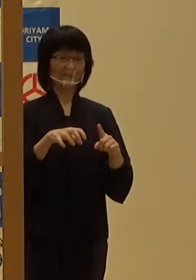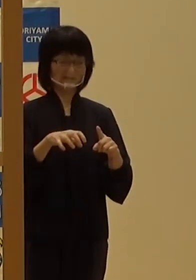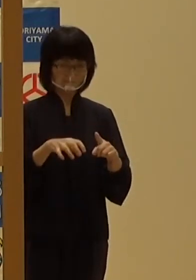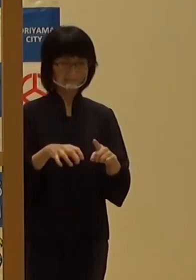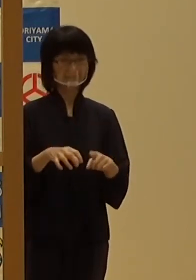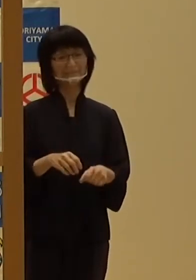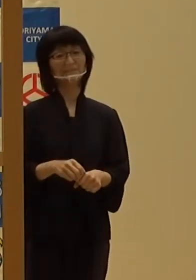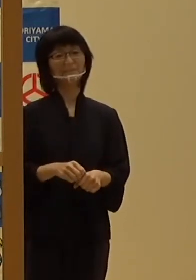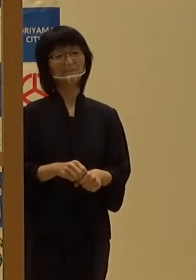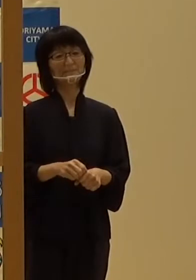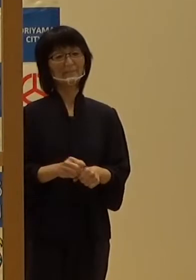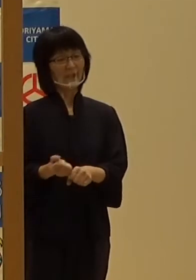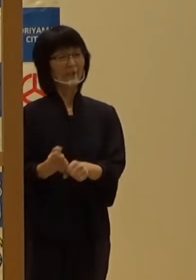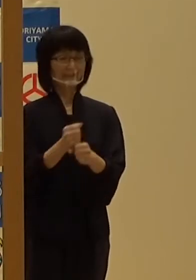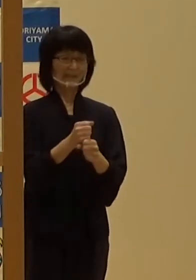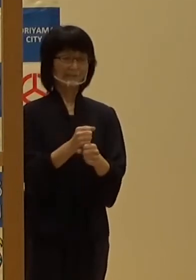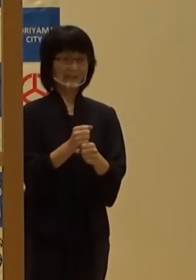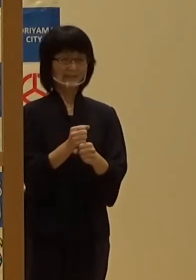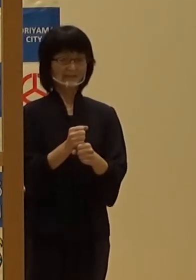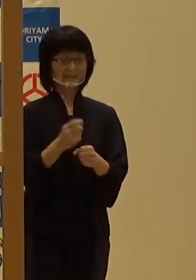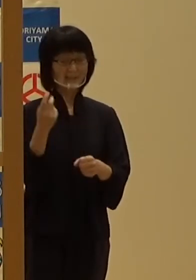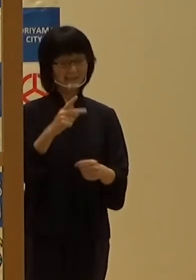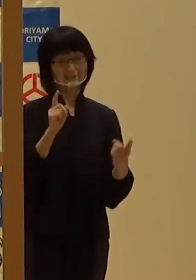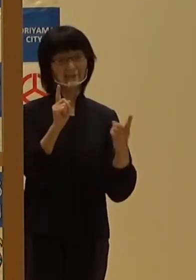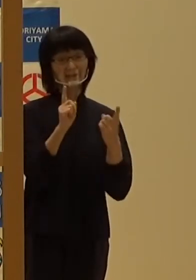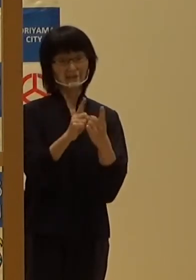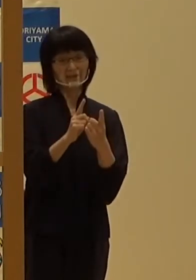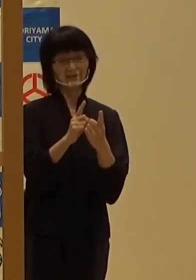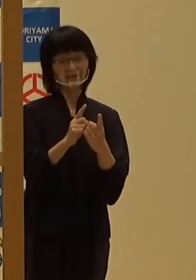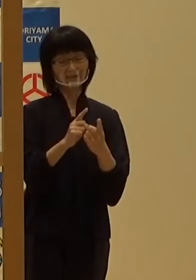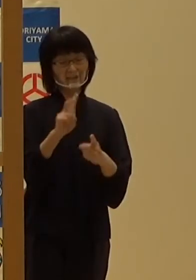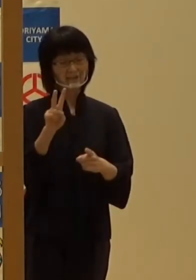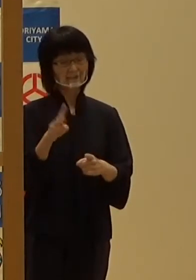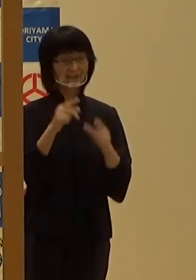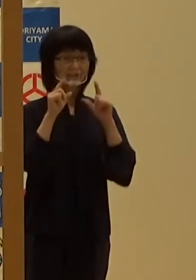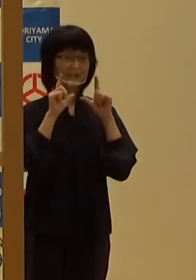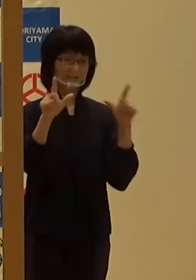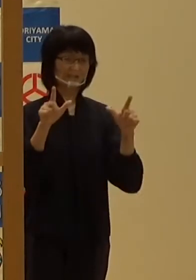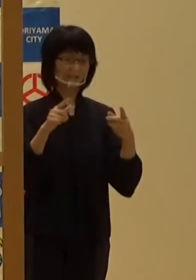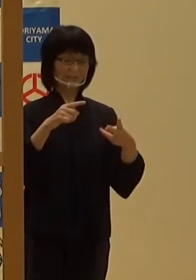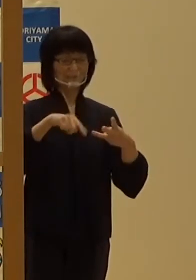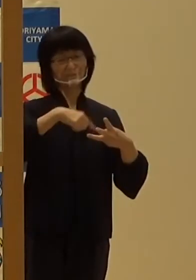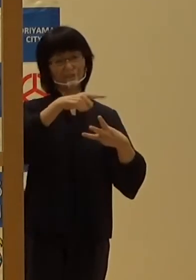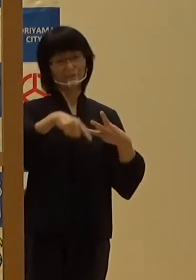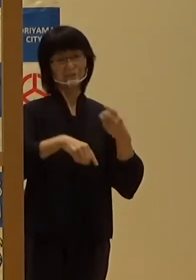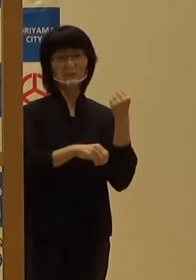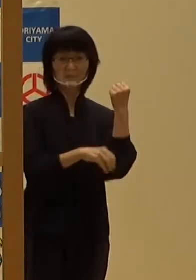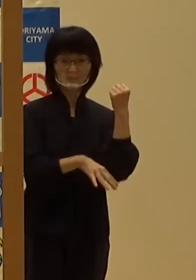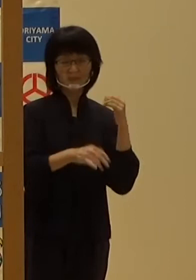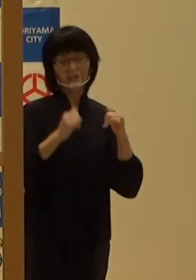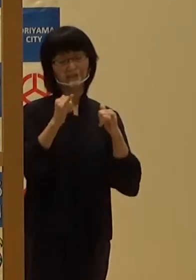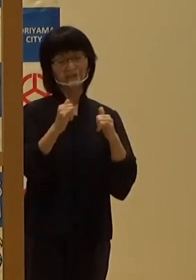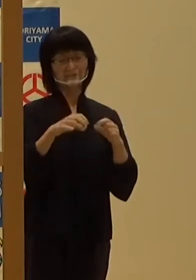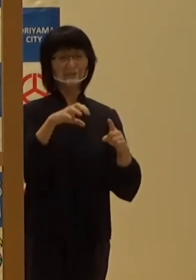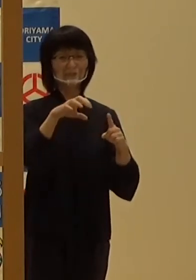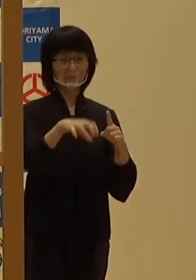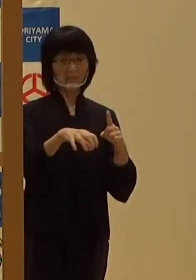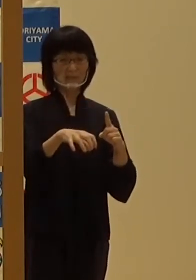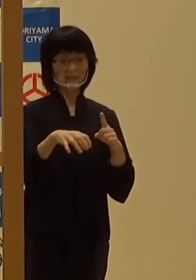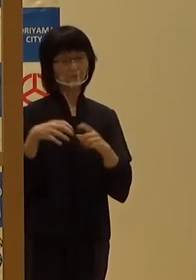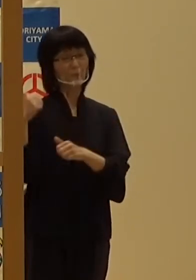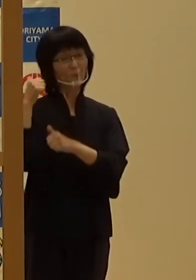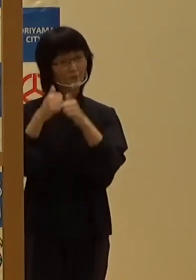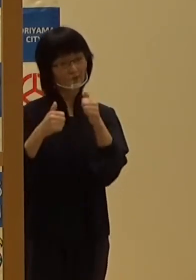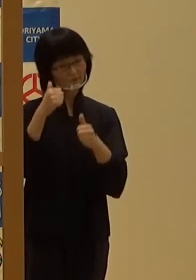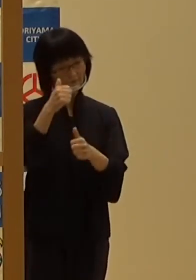開、再発進の3つの実施方針のもと、開成山公園の歴史